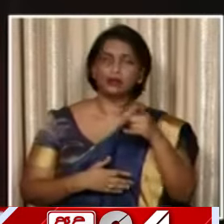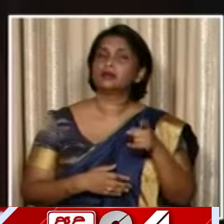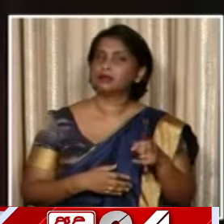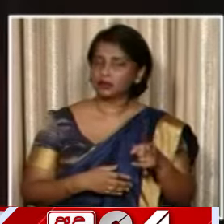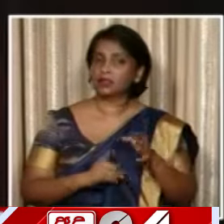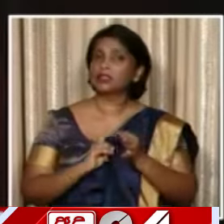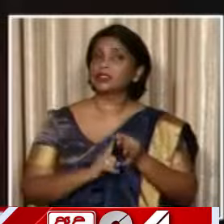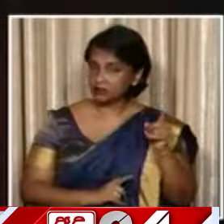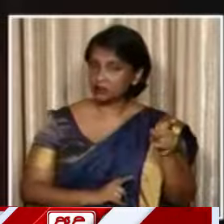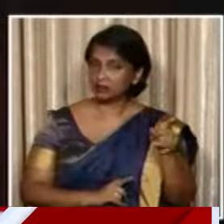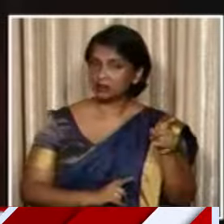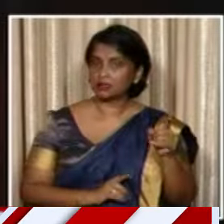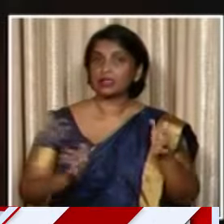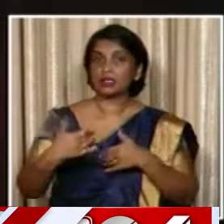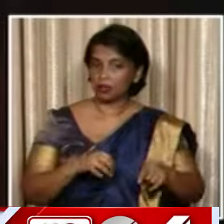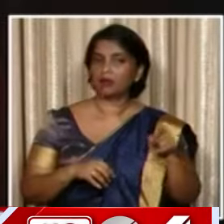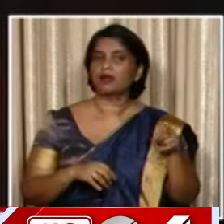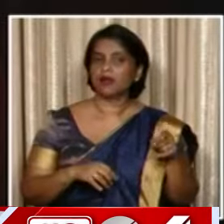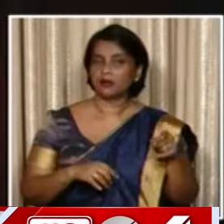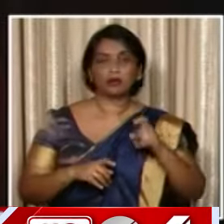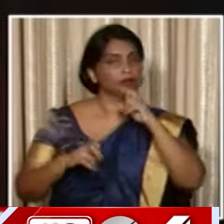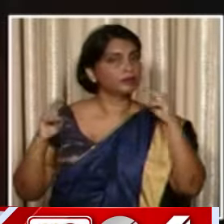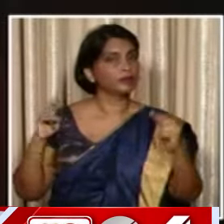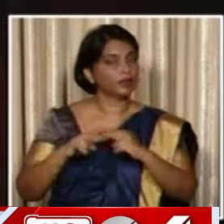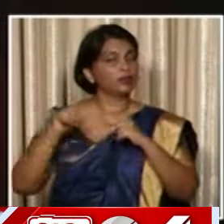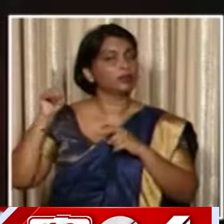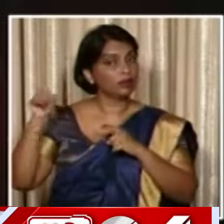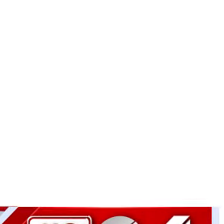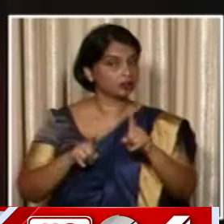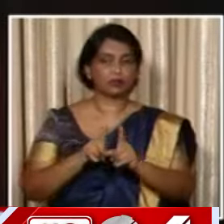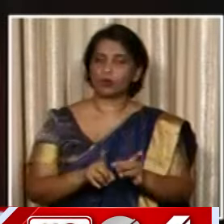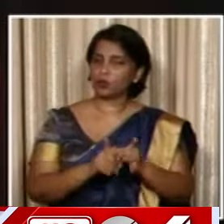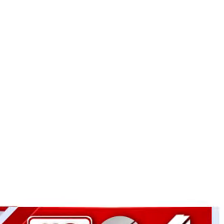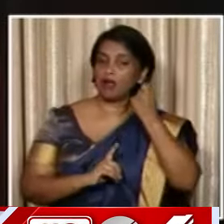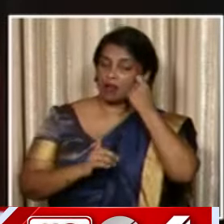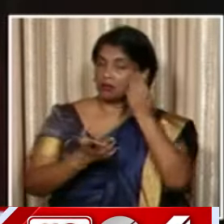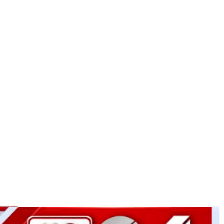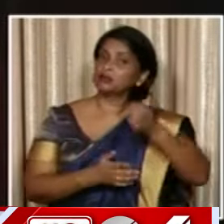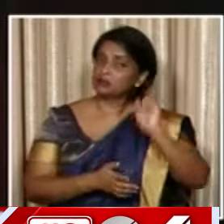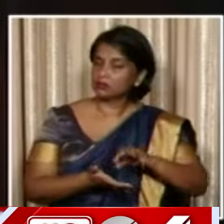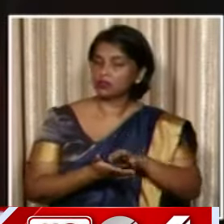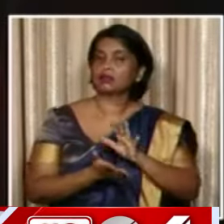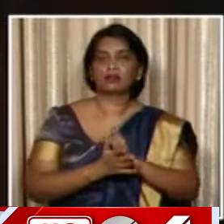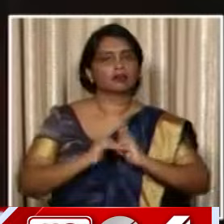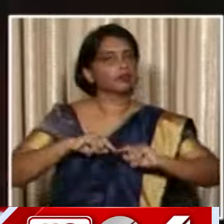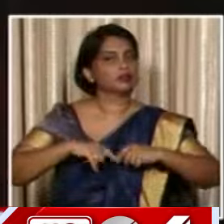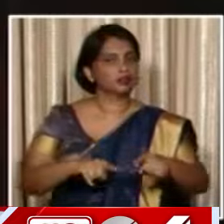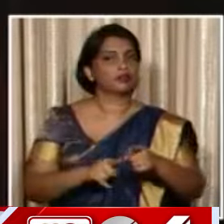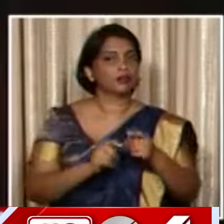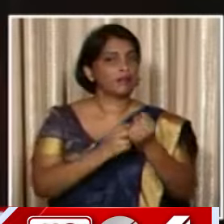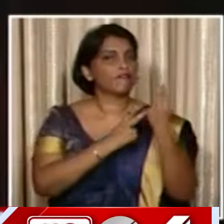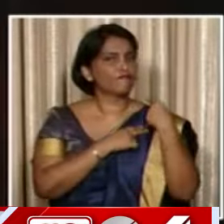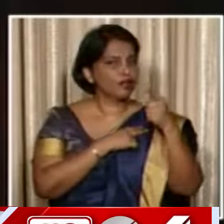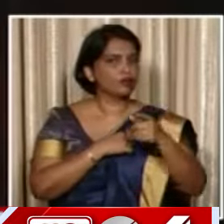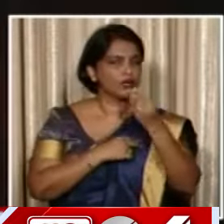කරලා ජනාධිපතිවරයායි කැබිනට් එකයි ශ්‍රේෂ්ඨාධිකරණයේ අනසක යෝජනා තීන්දුව ක්‍රියාත්මක කරන්න ඔබ බැඳිලා